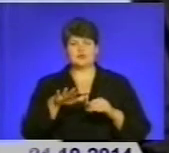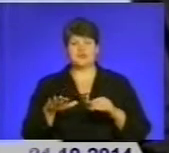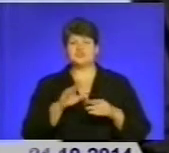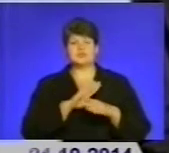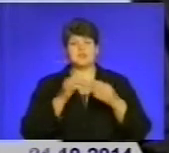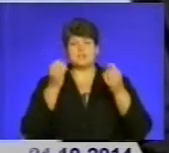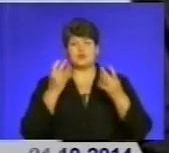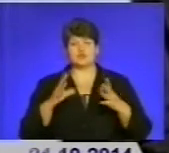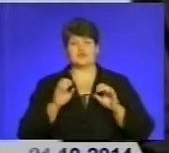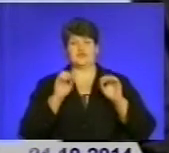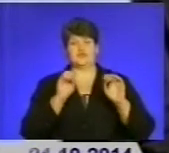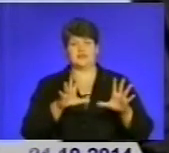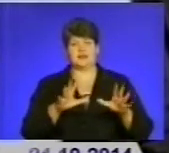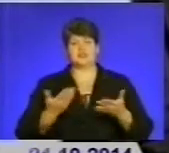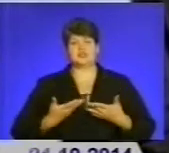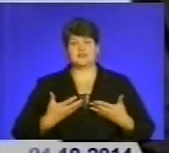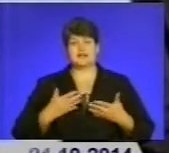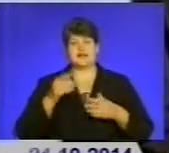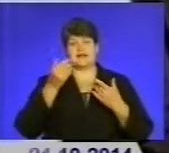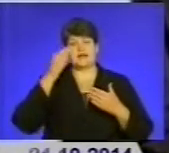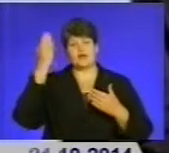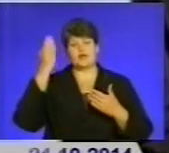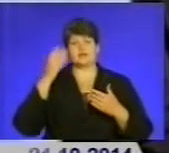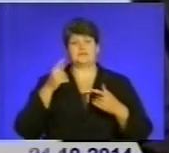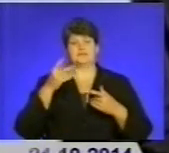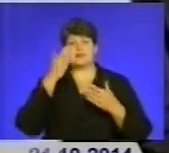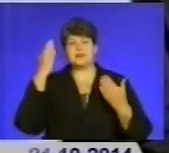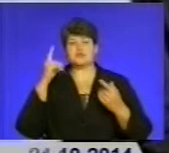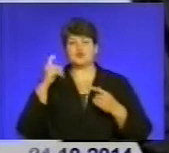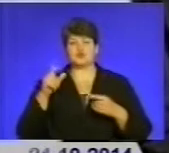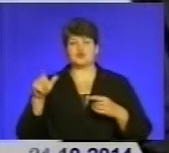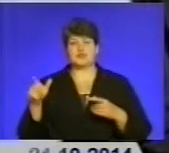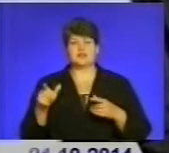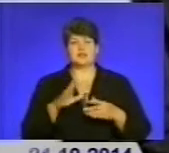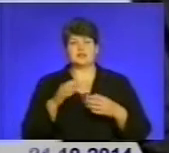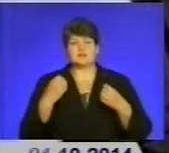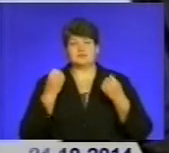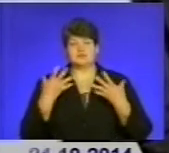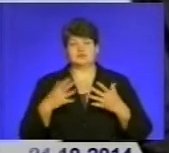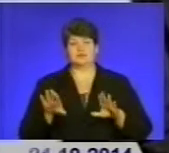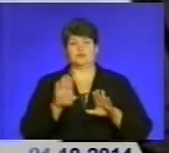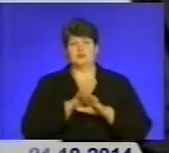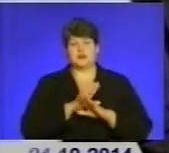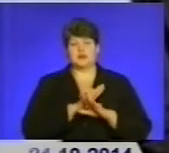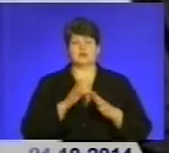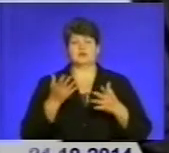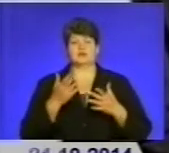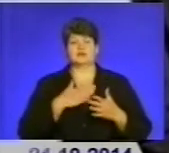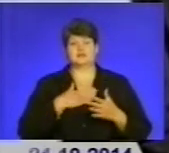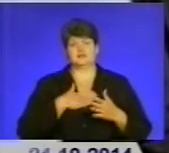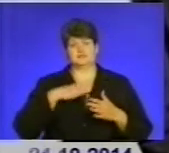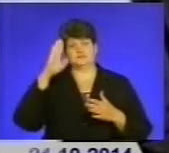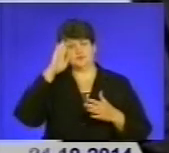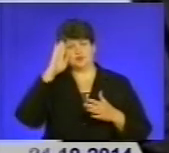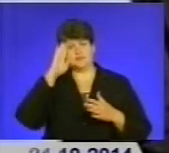марно віддали свої життя герої Небесної Сотні, чи не дарма вмирають кращі сини нашого народу, захищаючи суверенітет та